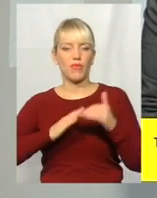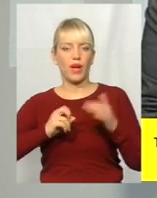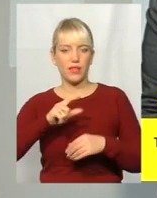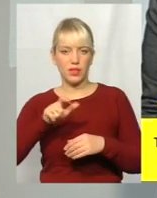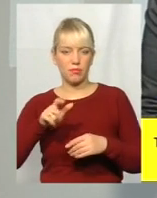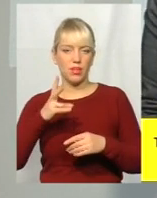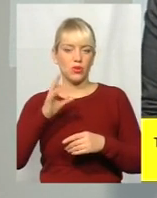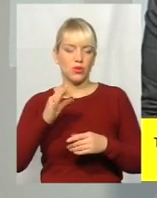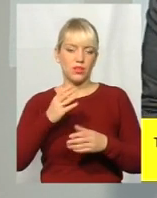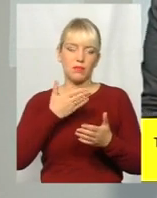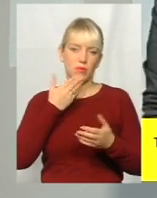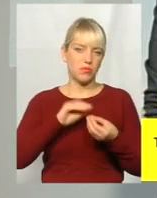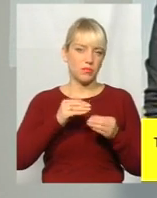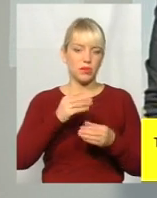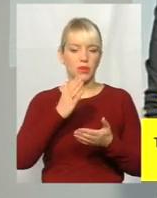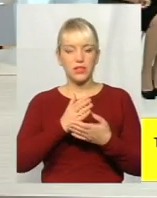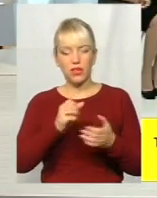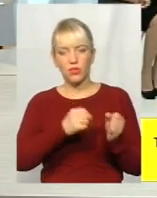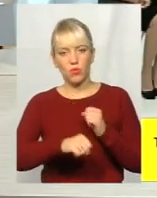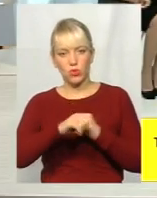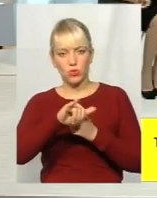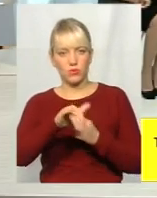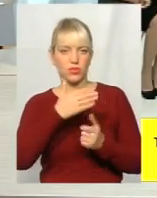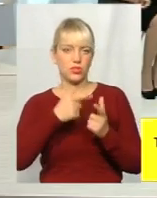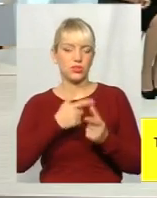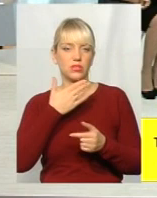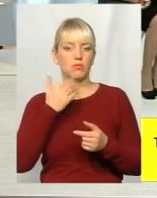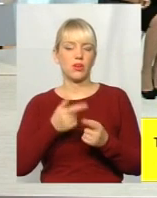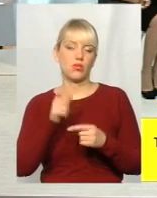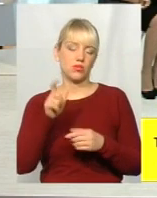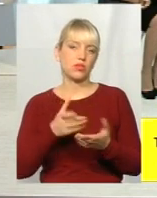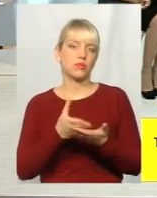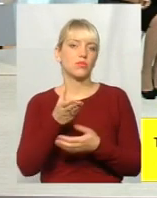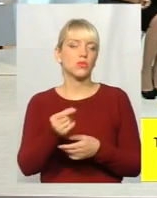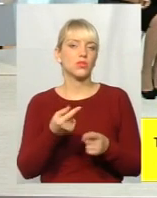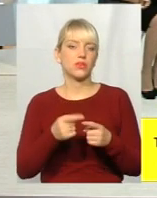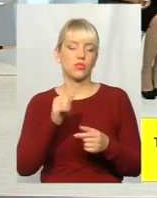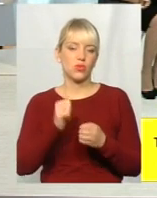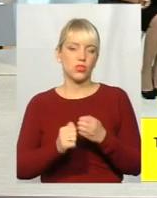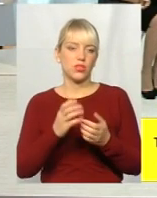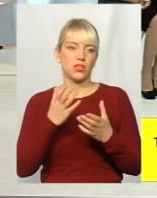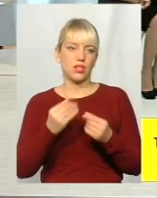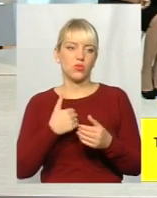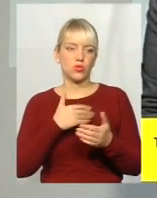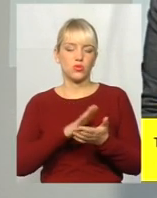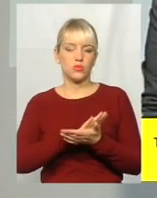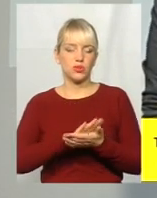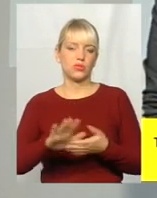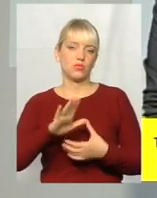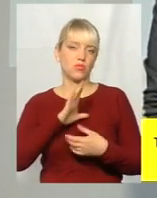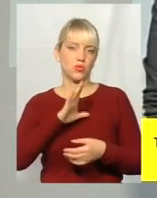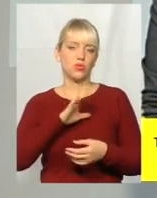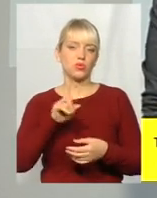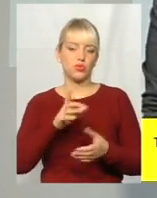що там є двірник чи нема. Вона сплачує, вона хоче, щоб кожен раз в її дворі було чисто, смітники були також